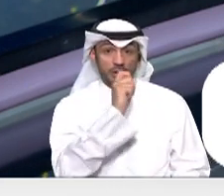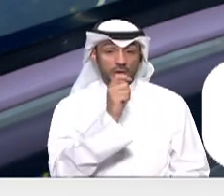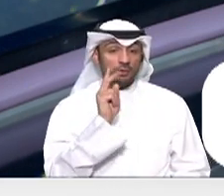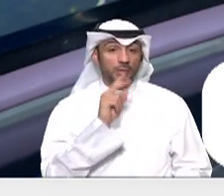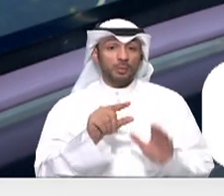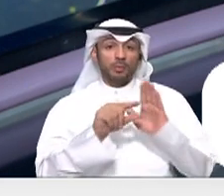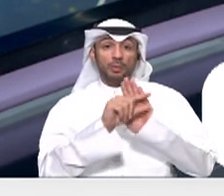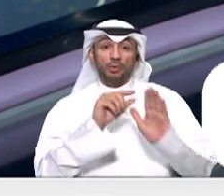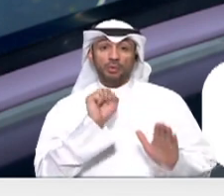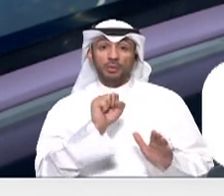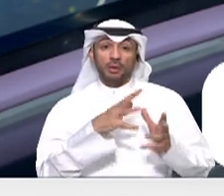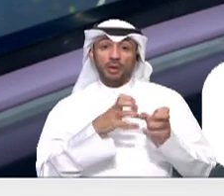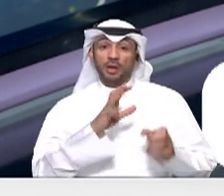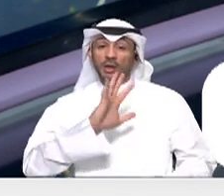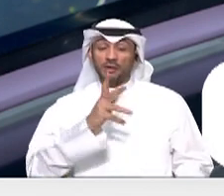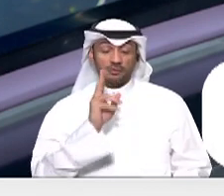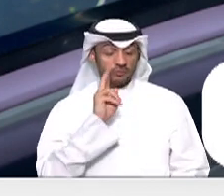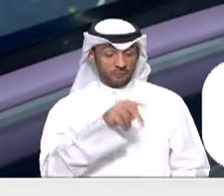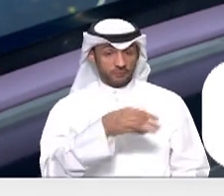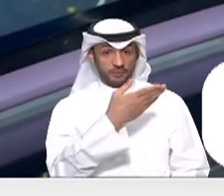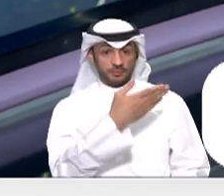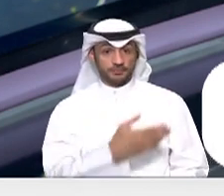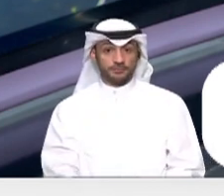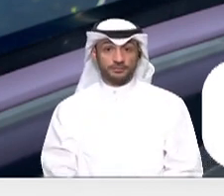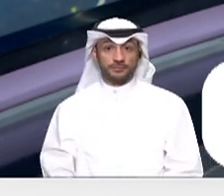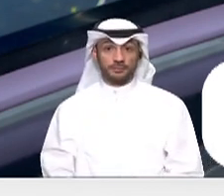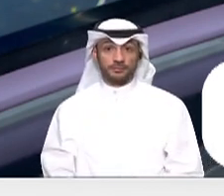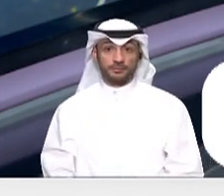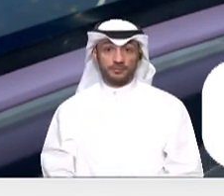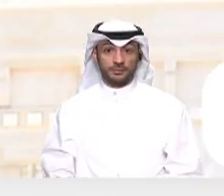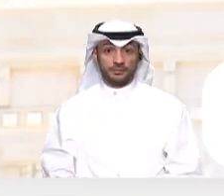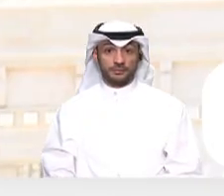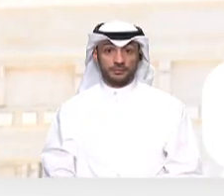بعض الامور المهمه التفاصيل في التقرير